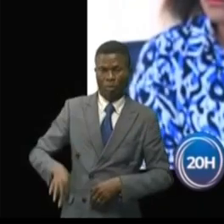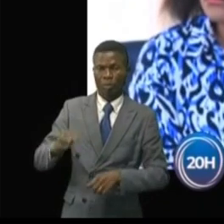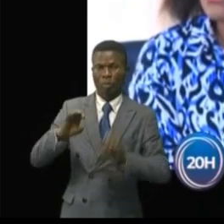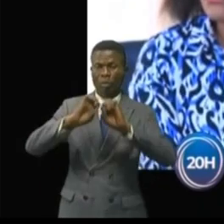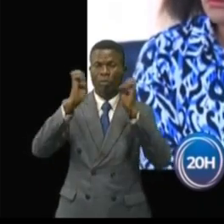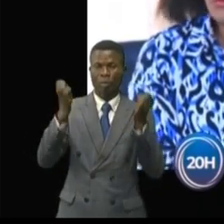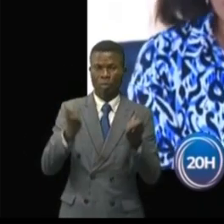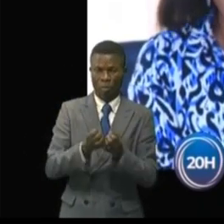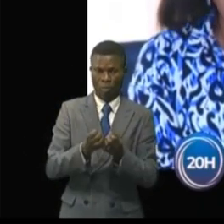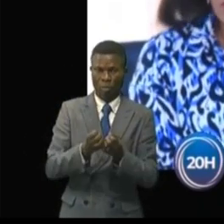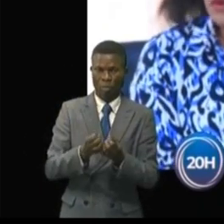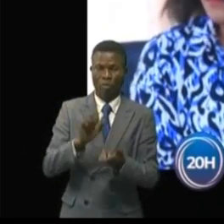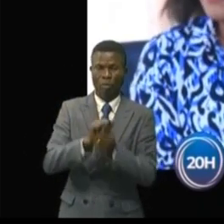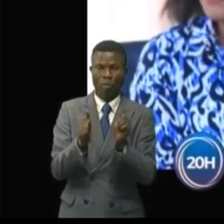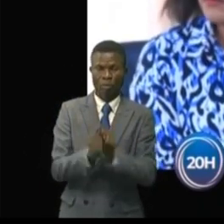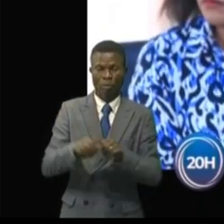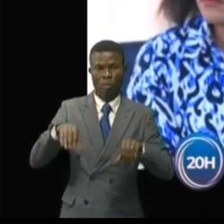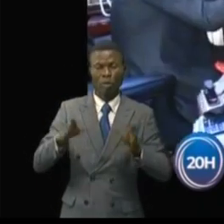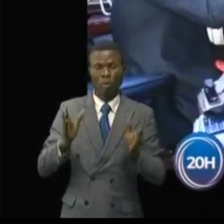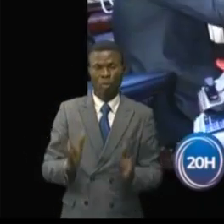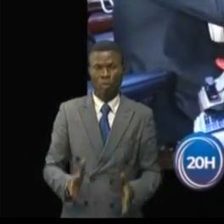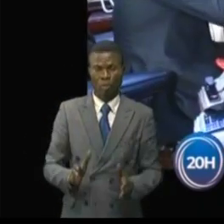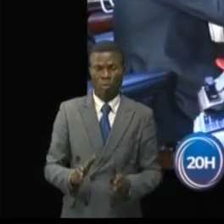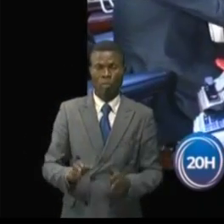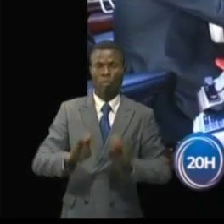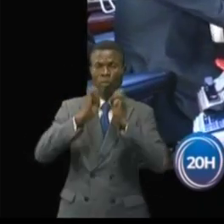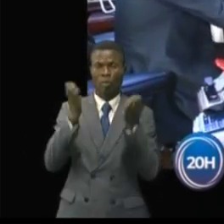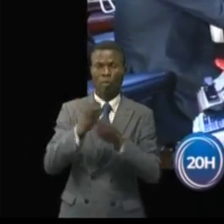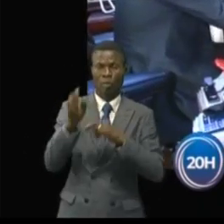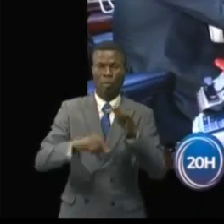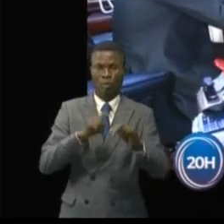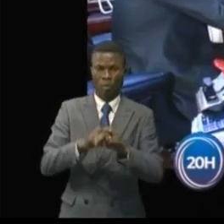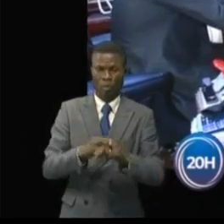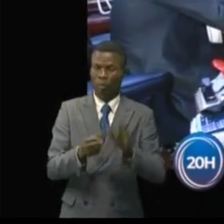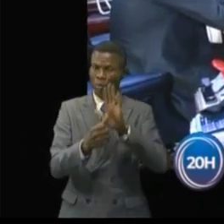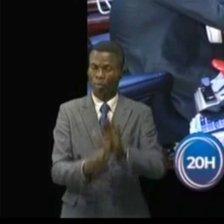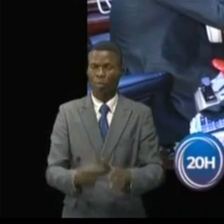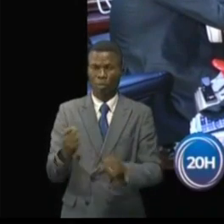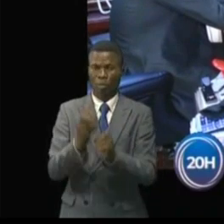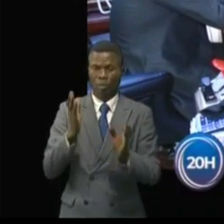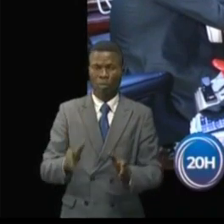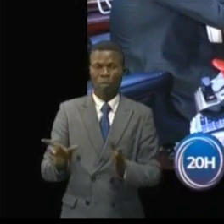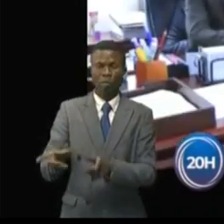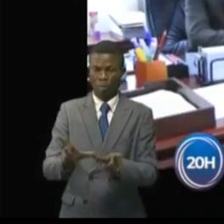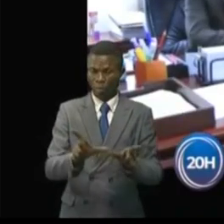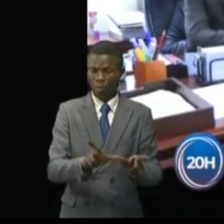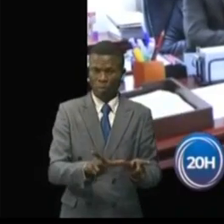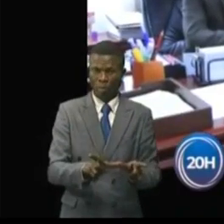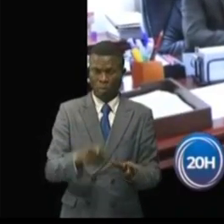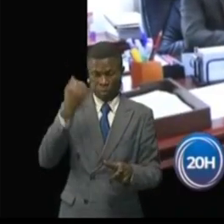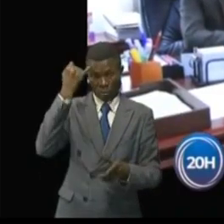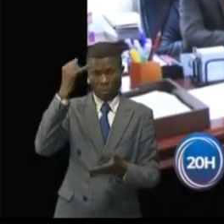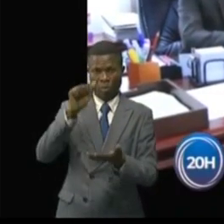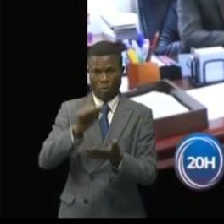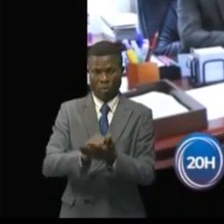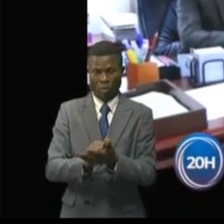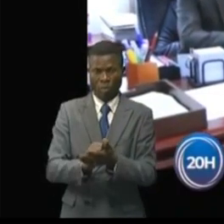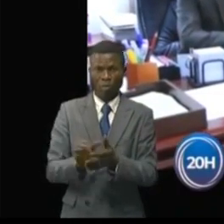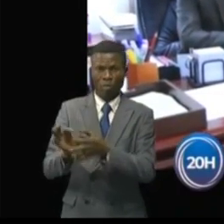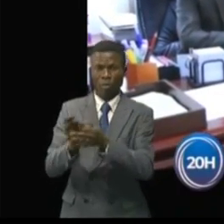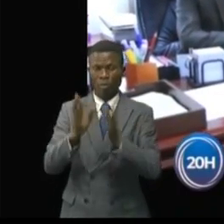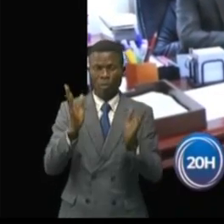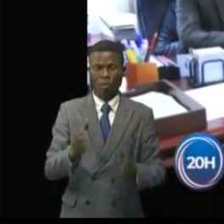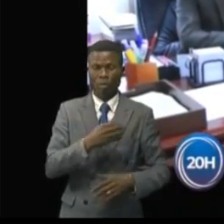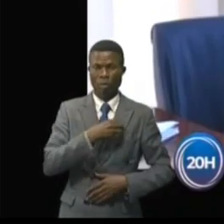entreprises à capitaux majoritairement congolais. Le Club national de sous-traitants du Lualaba en est conscient. C'est dans ces contextes que la coordinatrice